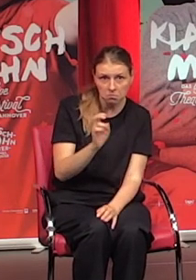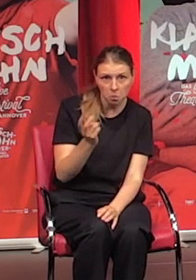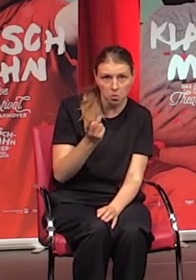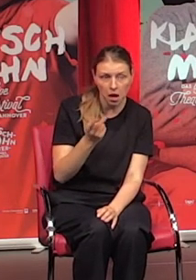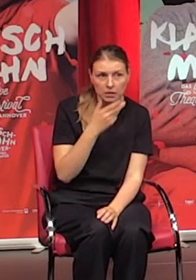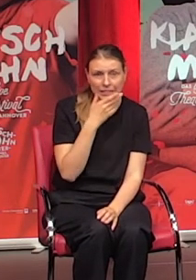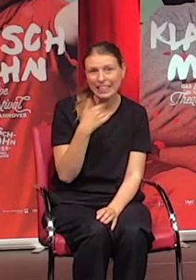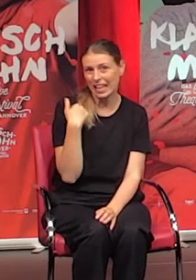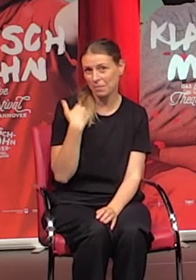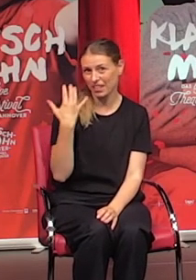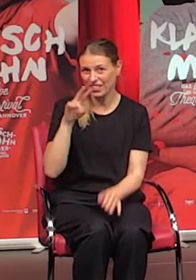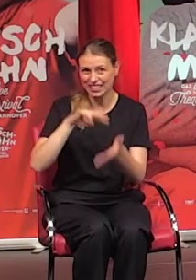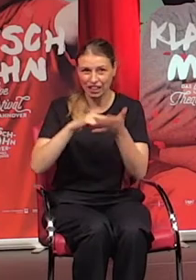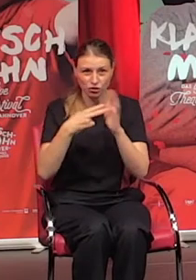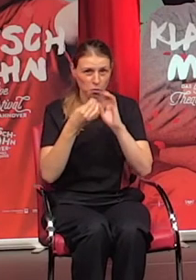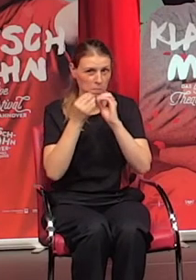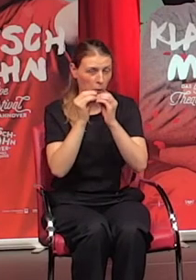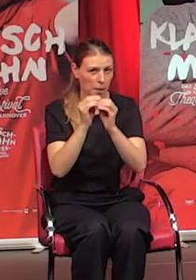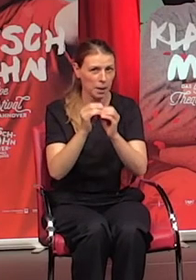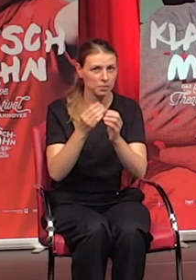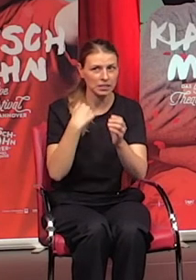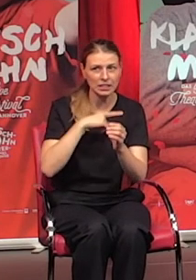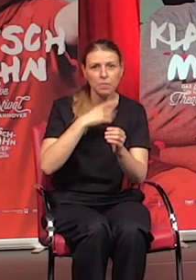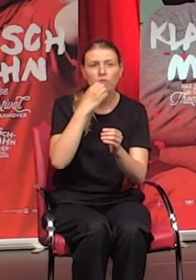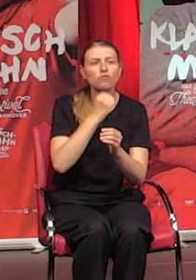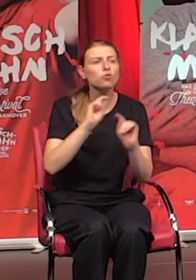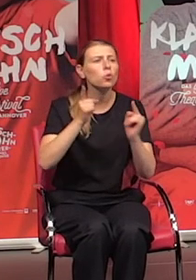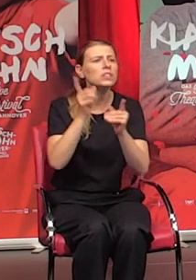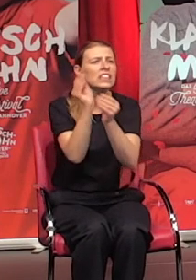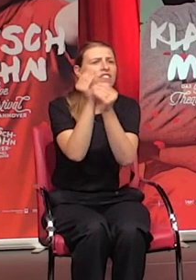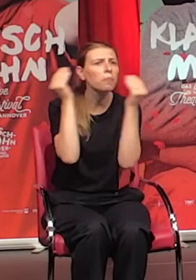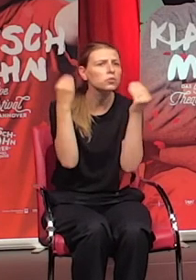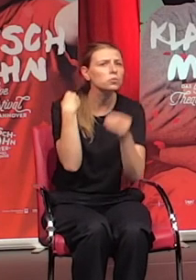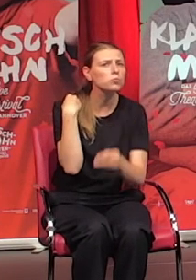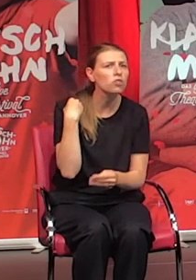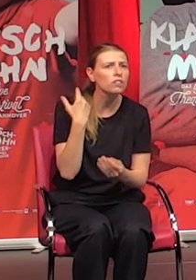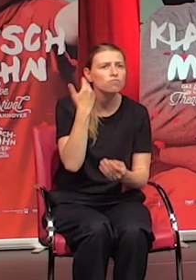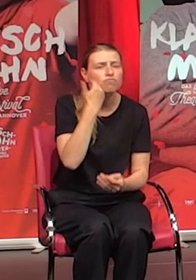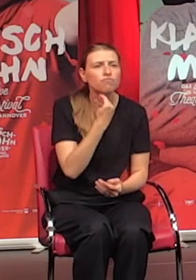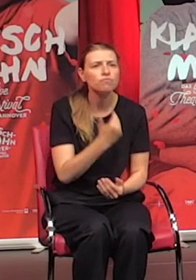Eben gab es technische Probleme. Ich bitte um kurze Informationen dazu.